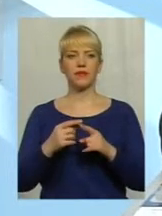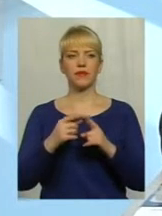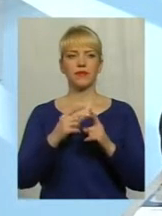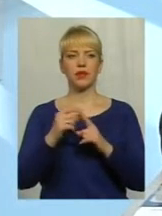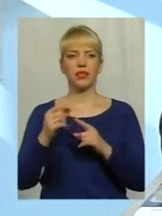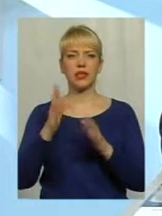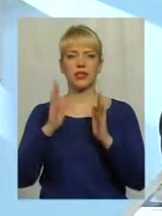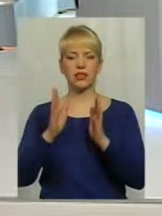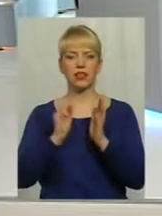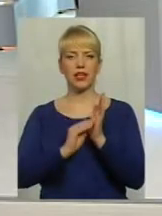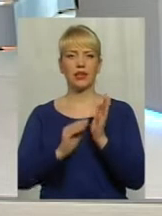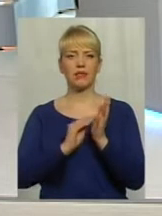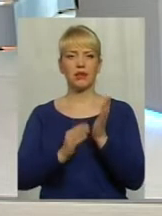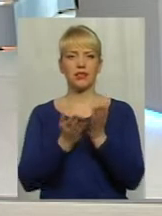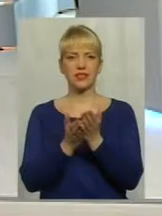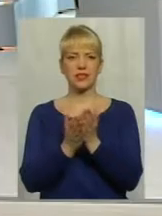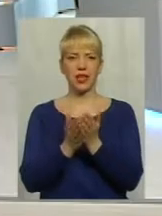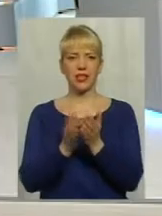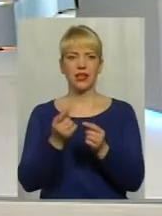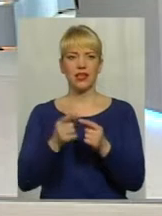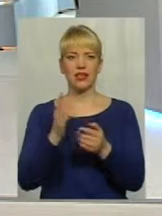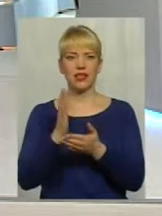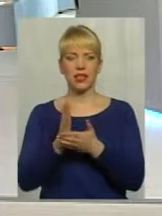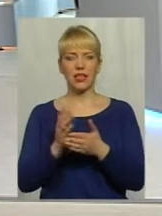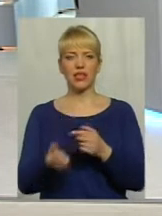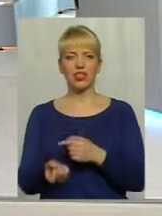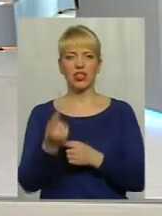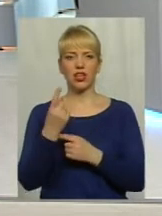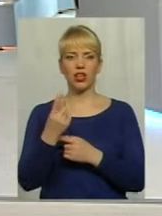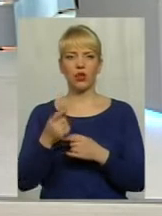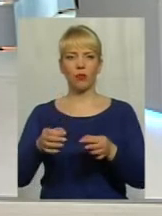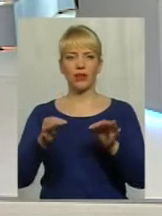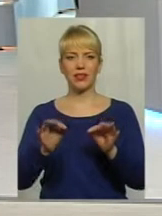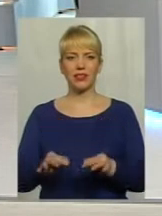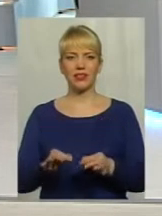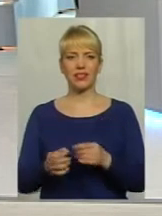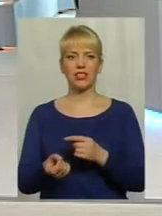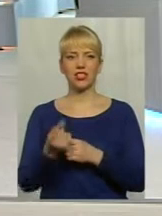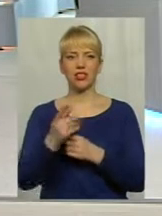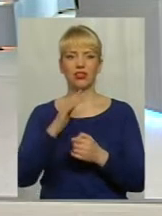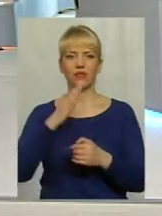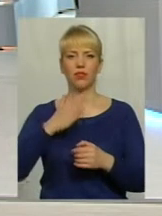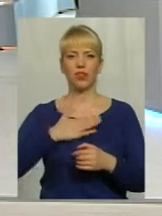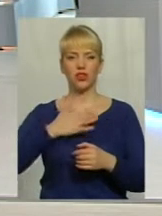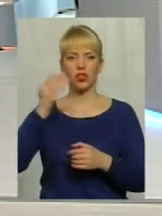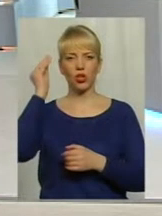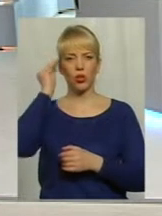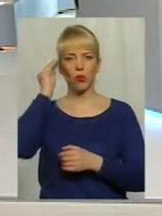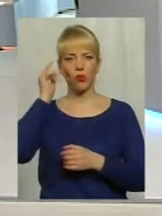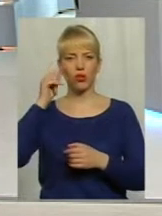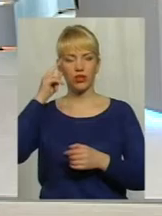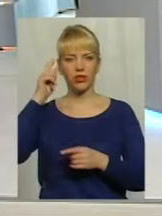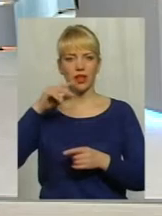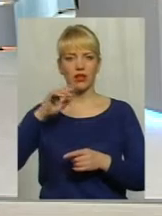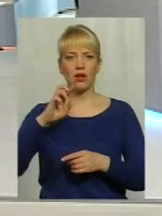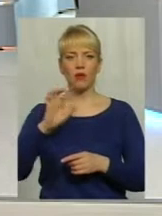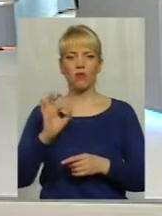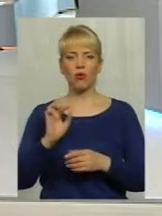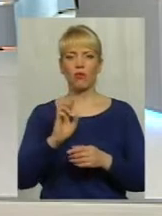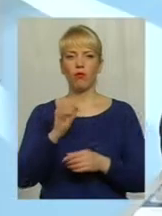писання, тільки воно є джерелом істини, воно є джерелом наших думок і знань про Бога,